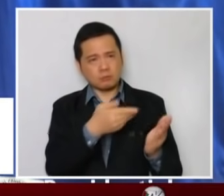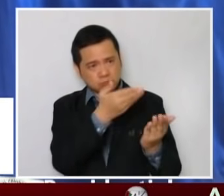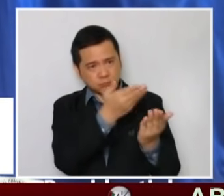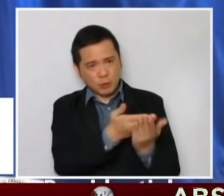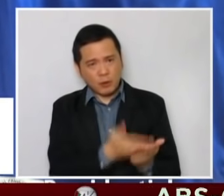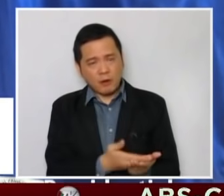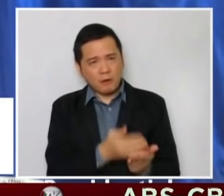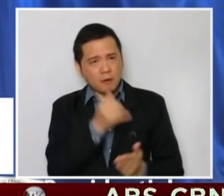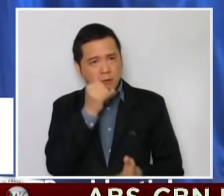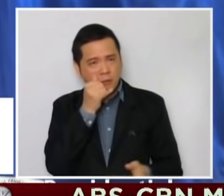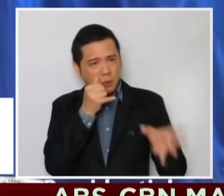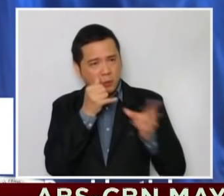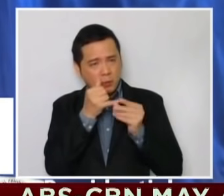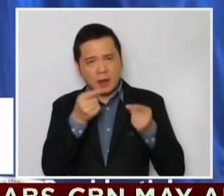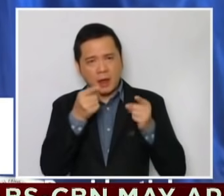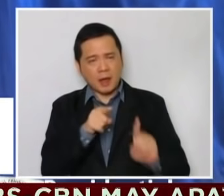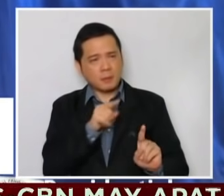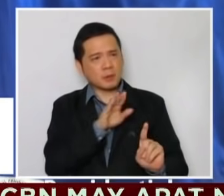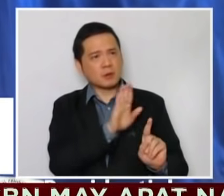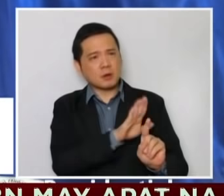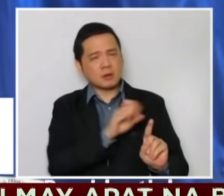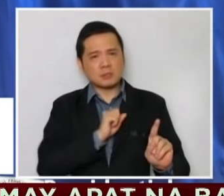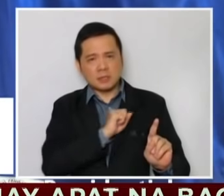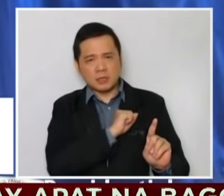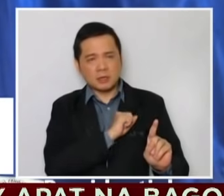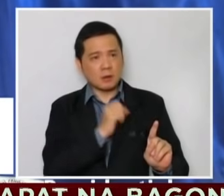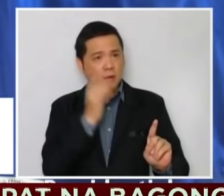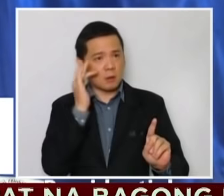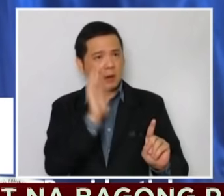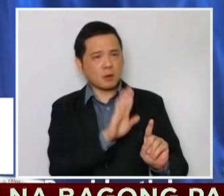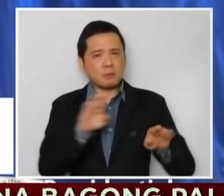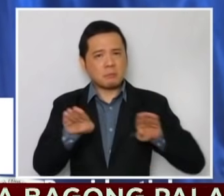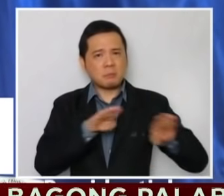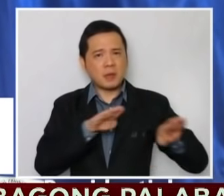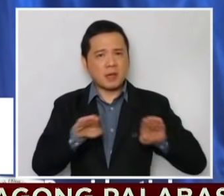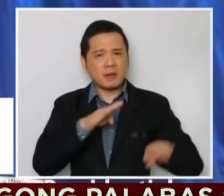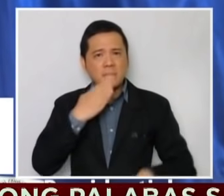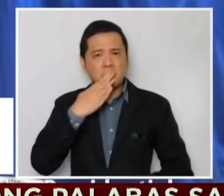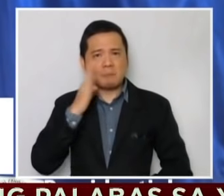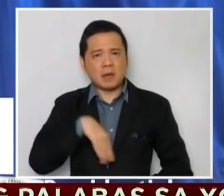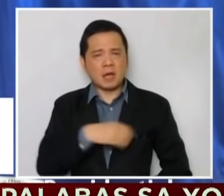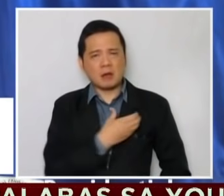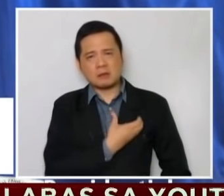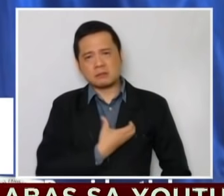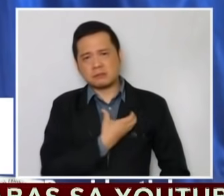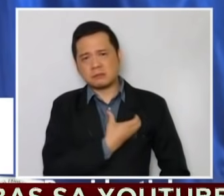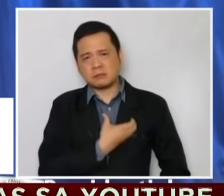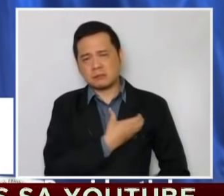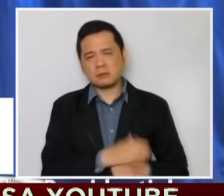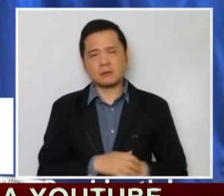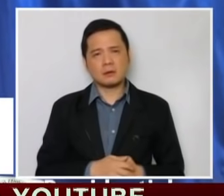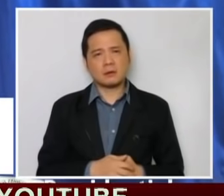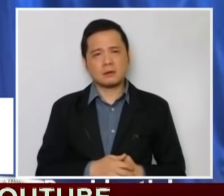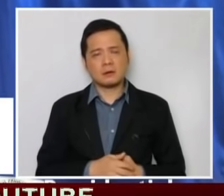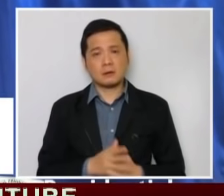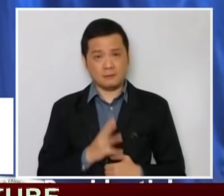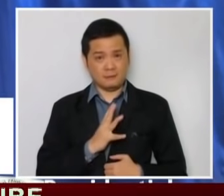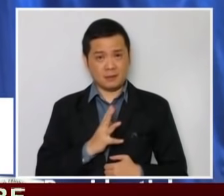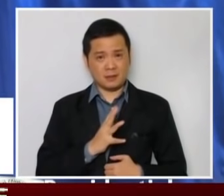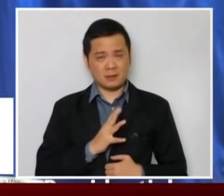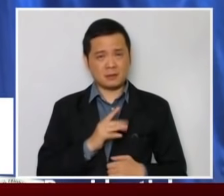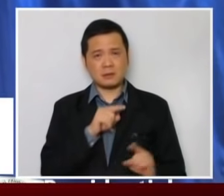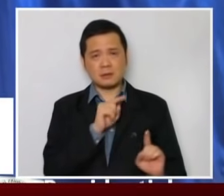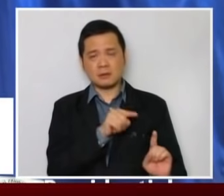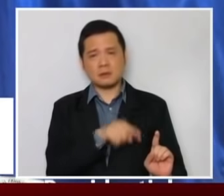Senate. Now they behave badly. Gusto kong dalhin nila sa Senado, sa Korte